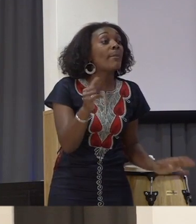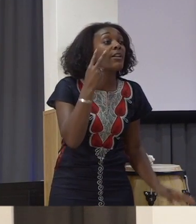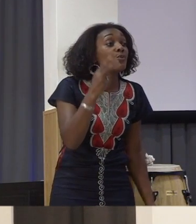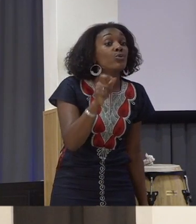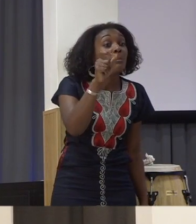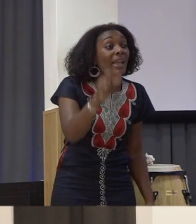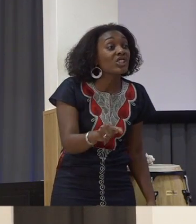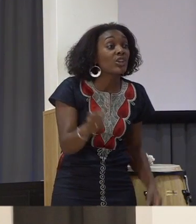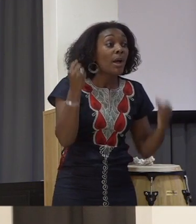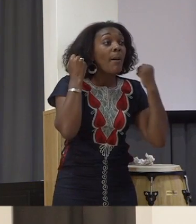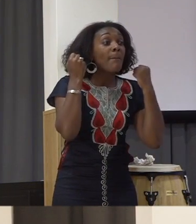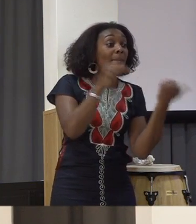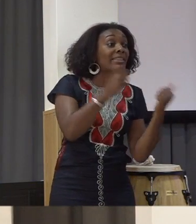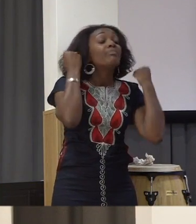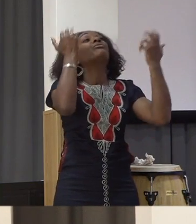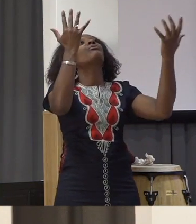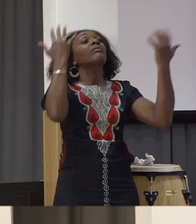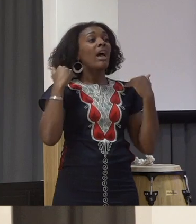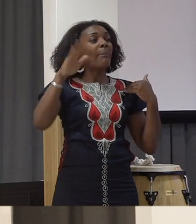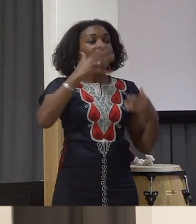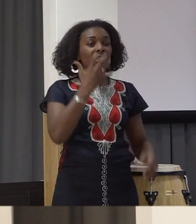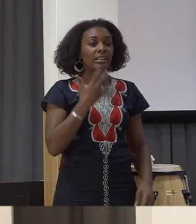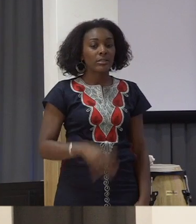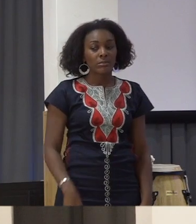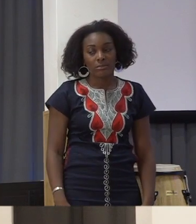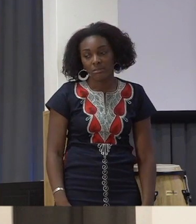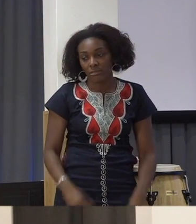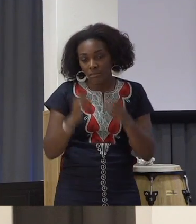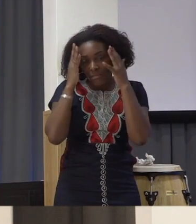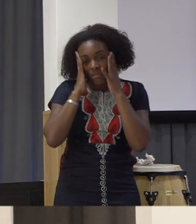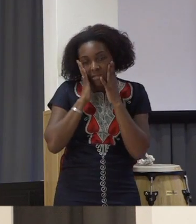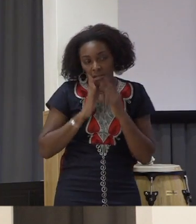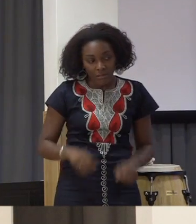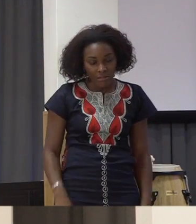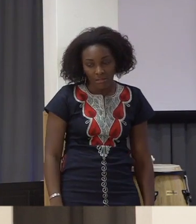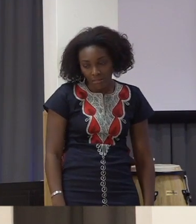sortir du baptistère, quelqu'un que j'ai pu baptiser, j'ai jamais vu quelqu'un sortir du baptistère en étant triste.